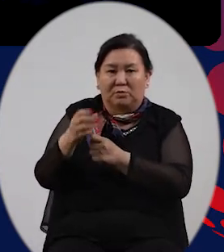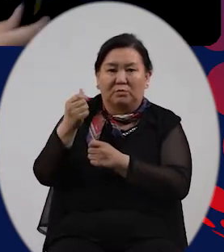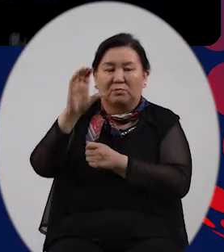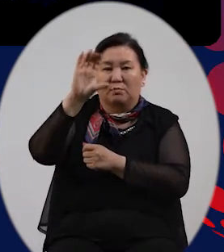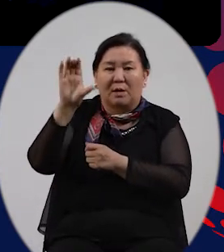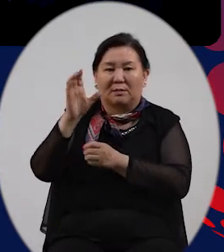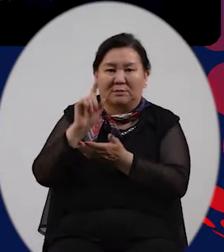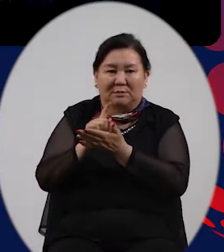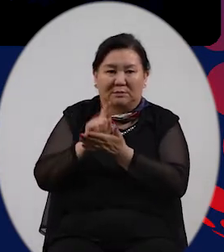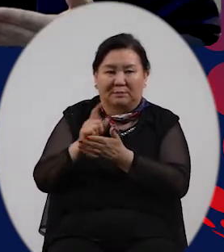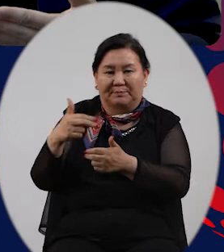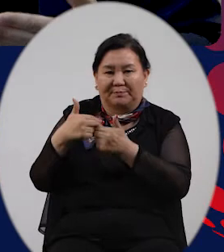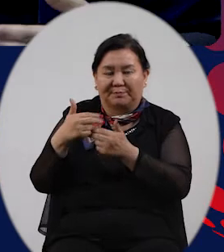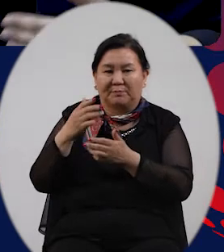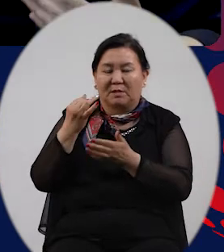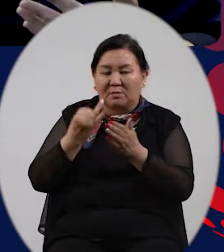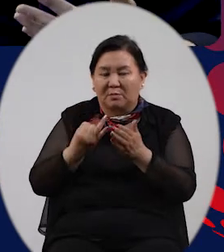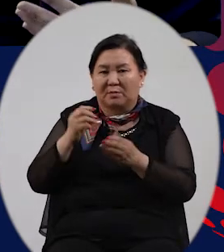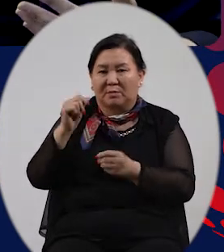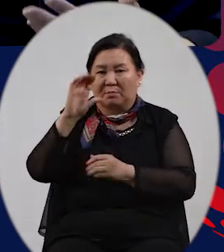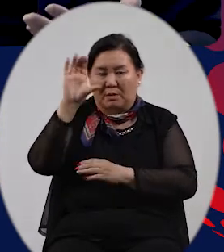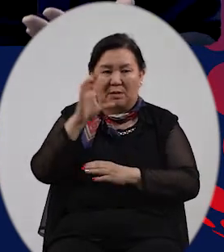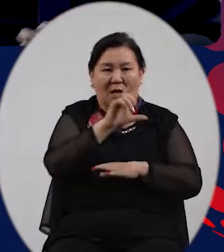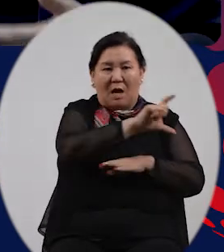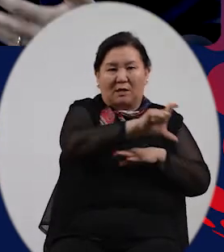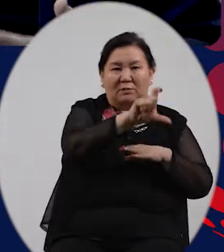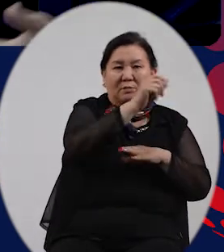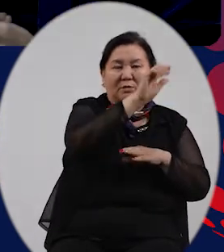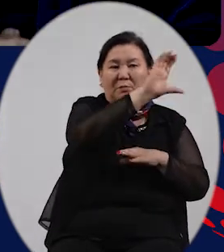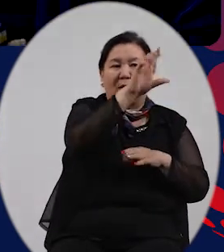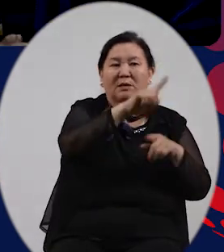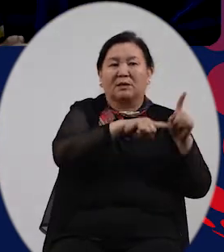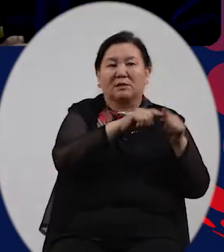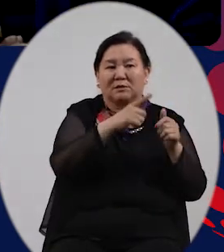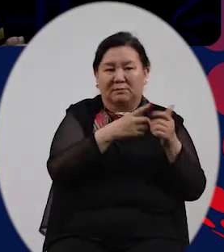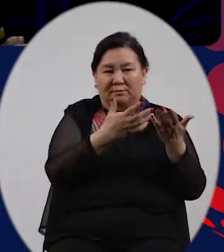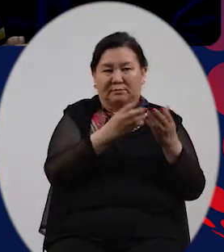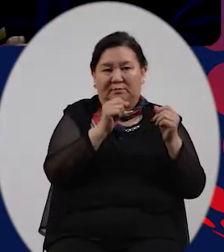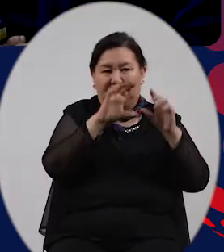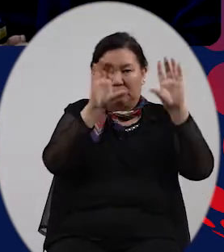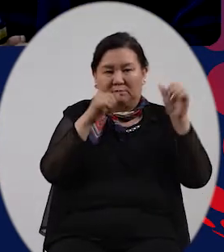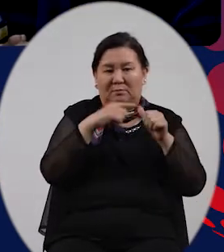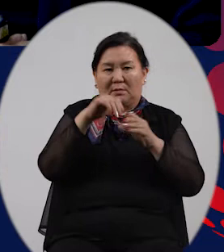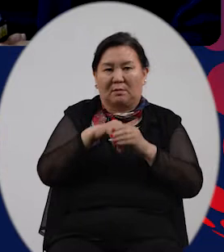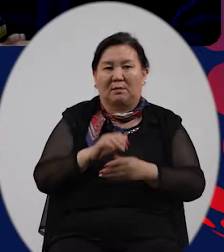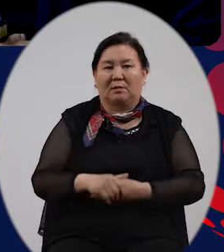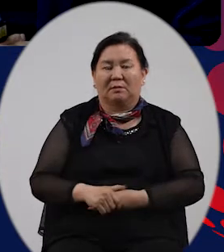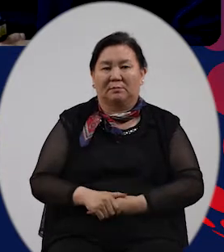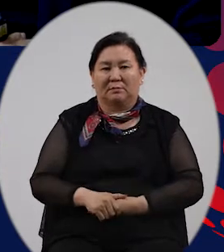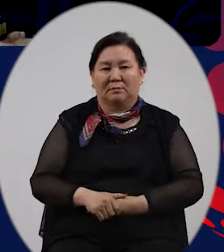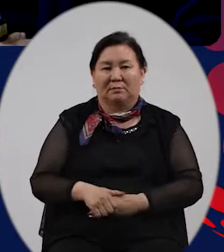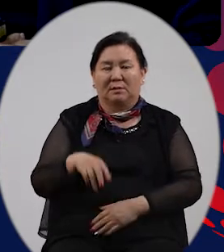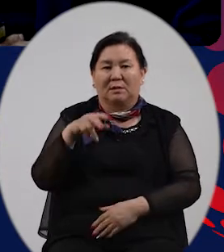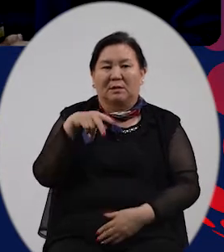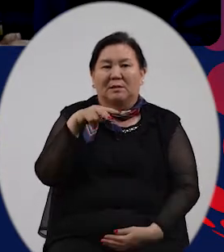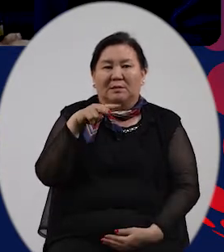холбоотойгоор импортлогч талын банк, экспортлогч талын банк зэрэгэр банкуд бол орж ирнэ. За эрх бүхий дилерүүд